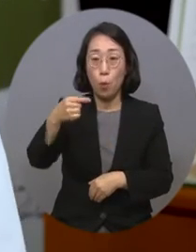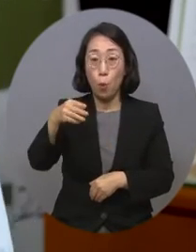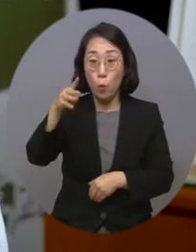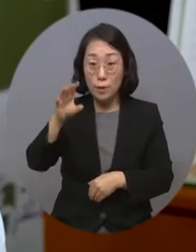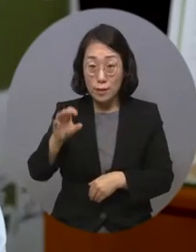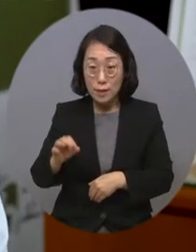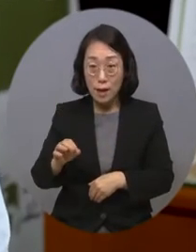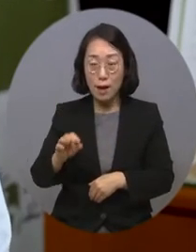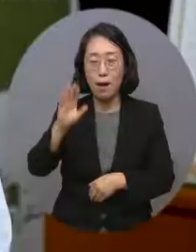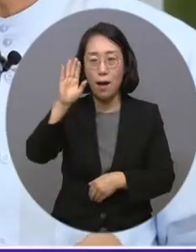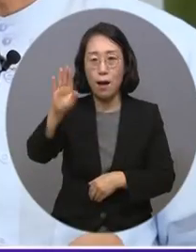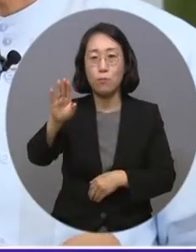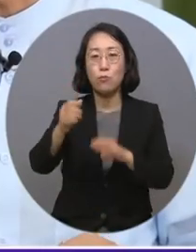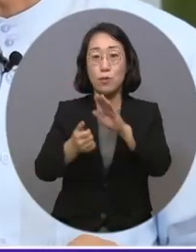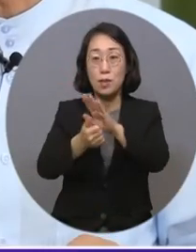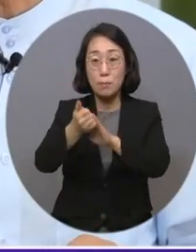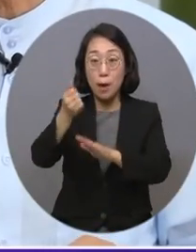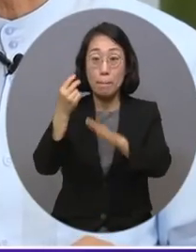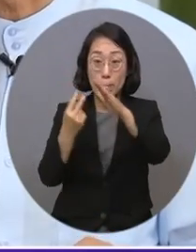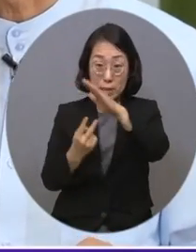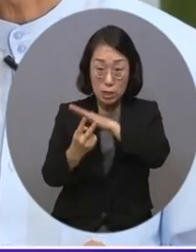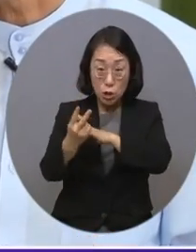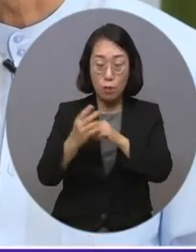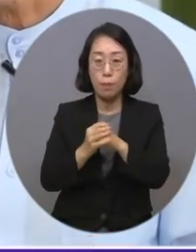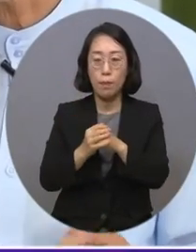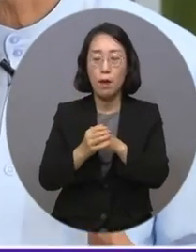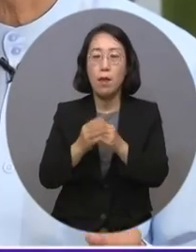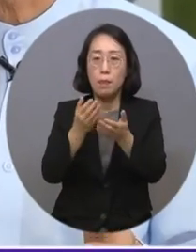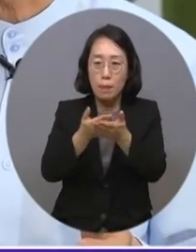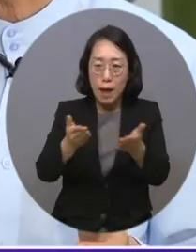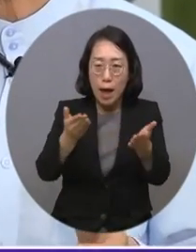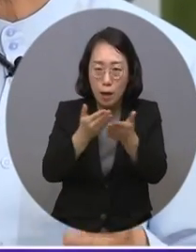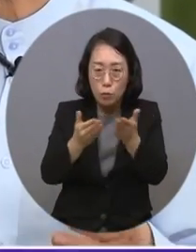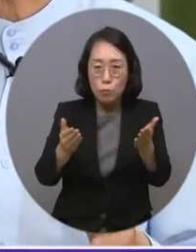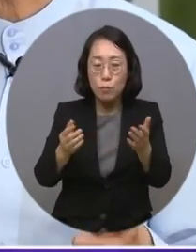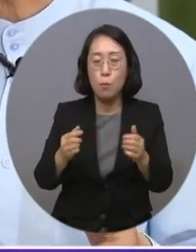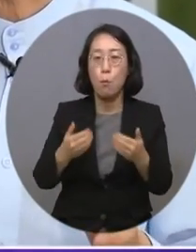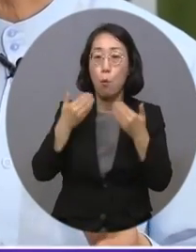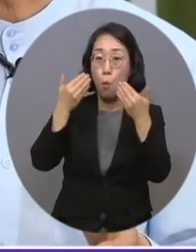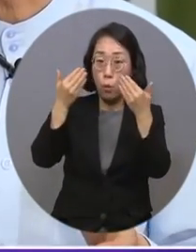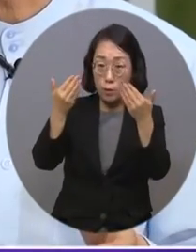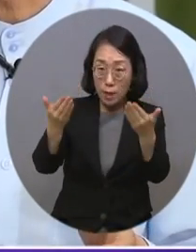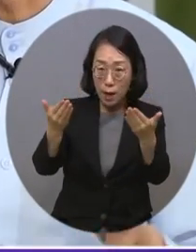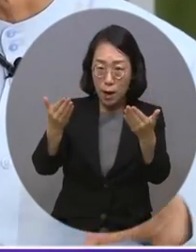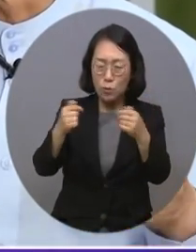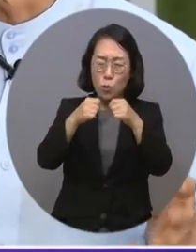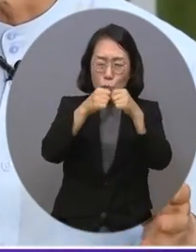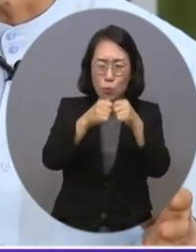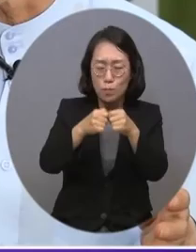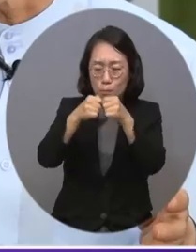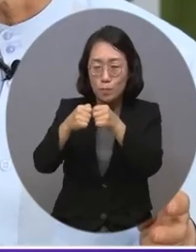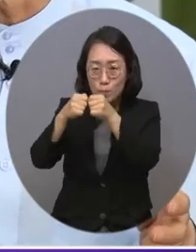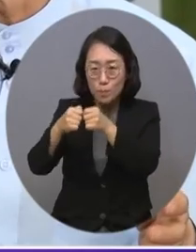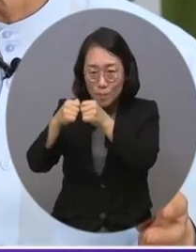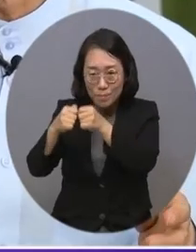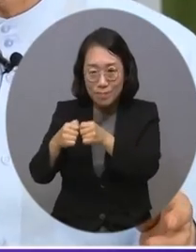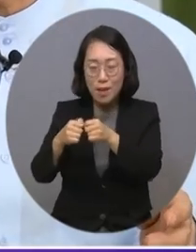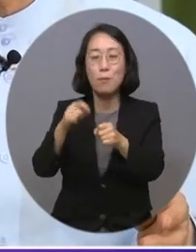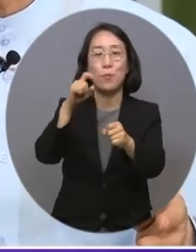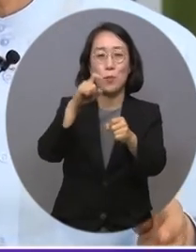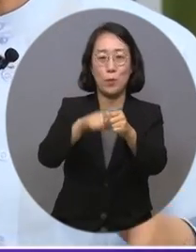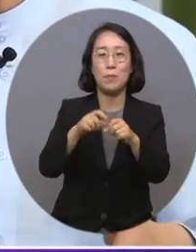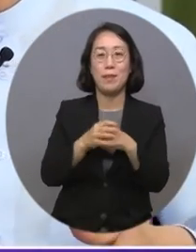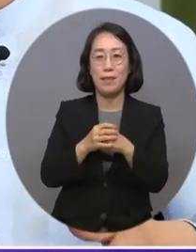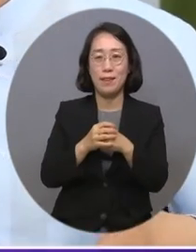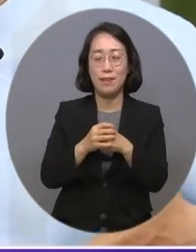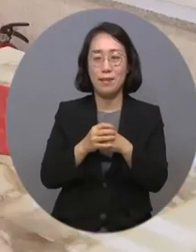복지 비전은 네. 이 나눔과 봉사로 함께하는 촘촘한 복지 이게 저희 목표입니다.